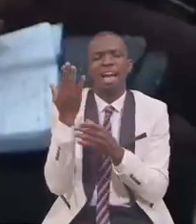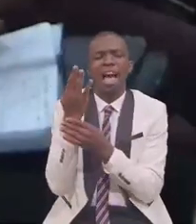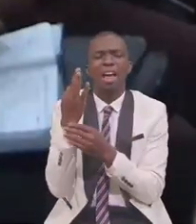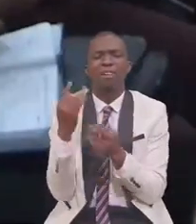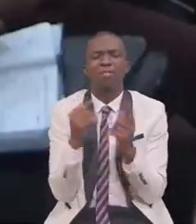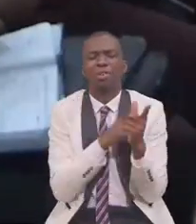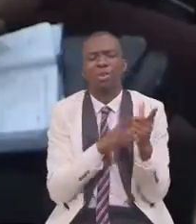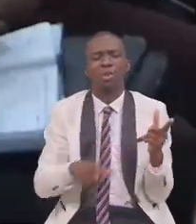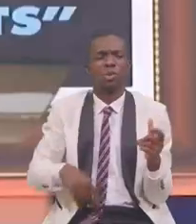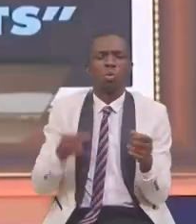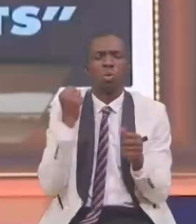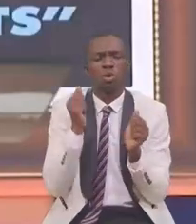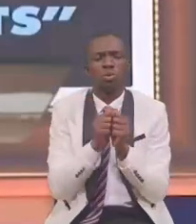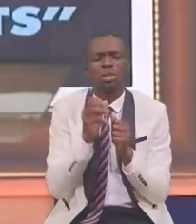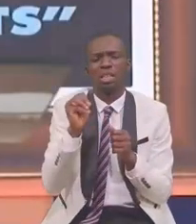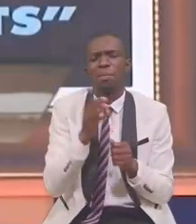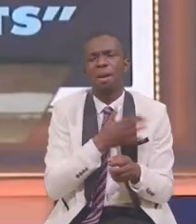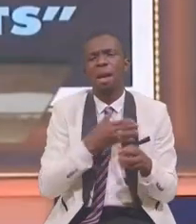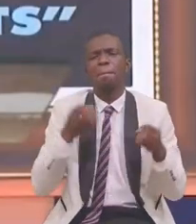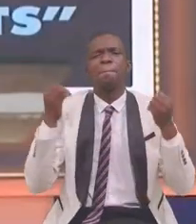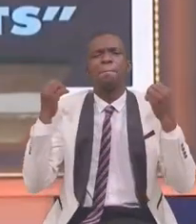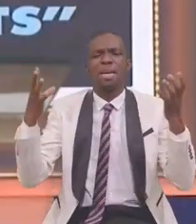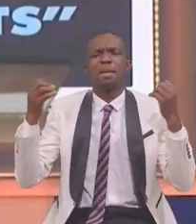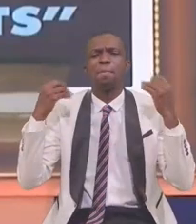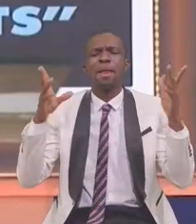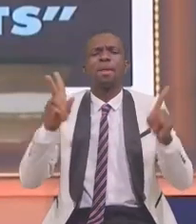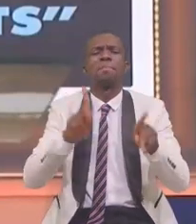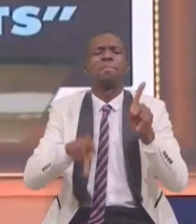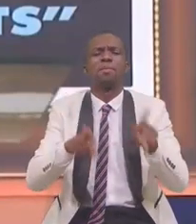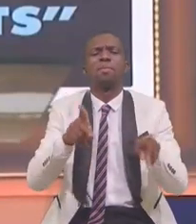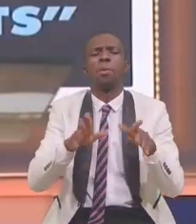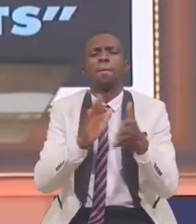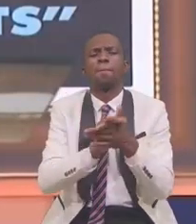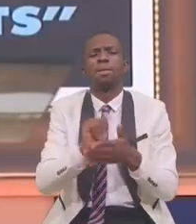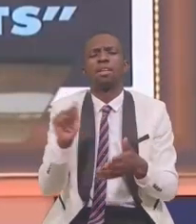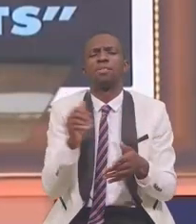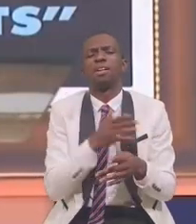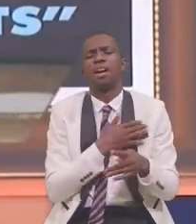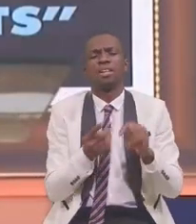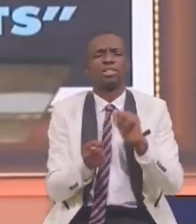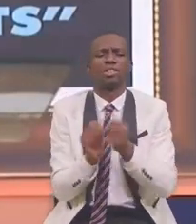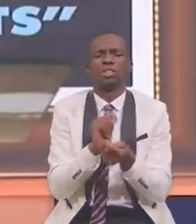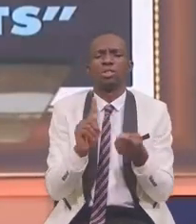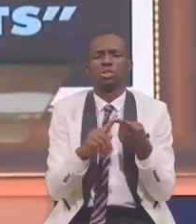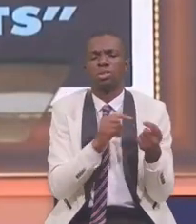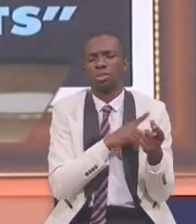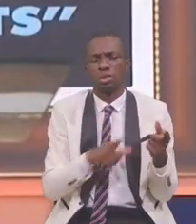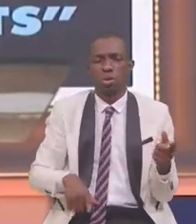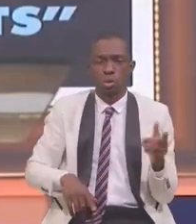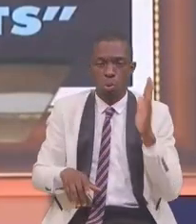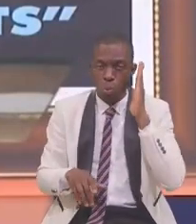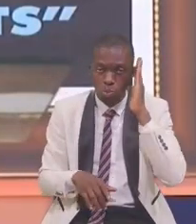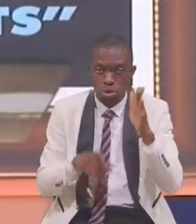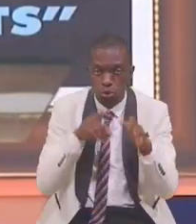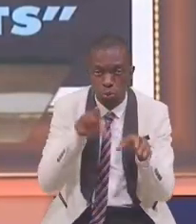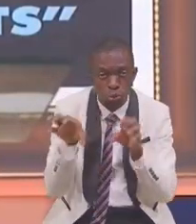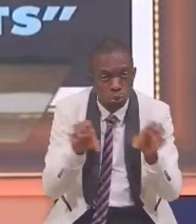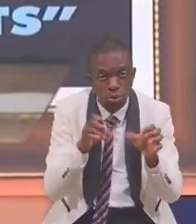personnes crurent et se convertirent au Seigneur. » Est-ce que vous allez le faire? Est-ce que vous allez le faire? Cette œuvre